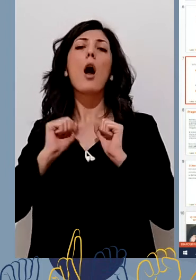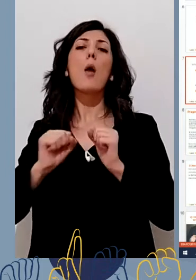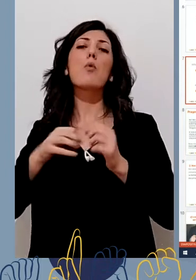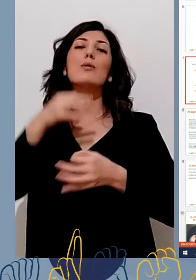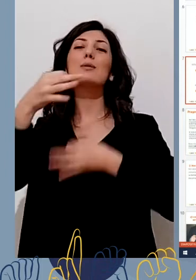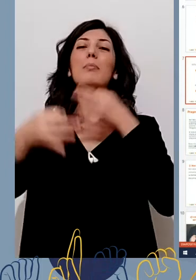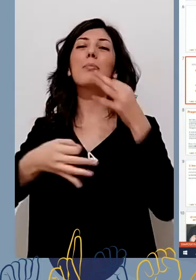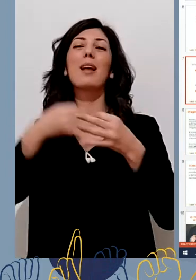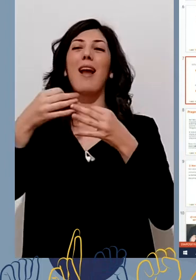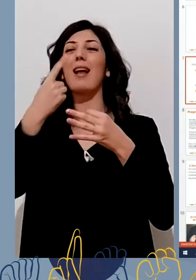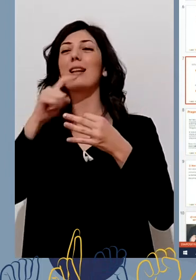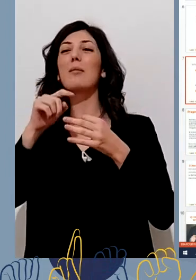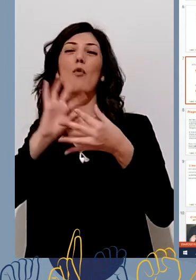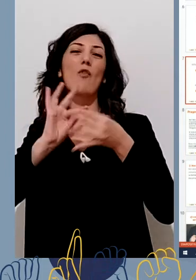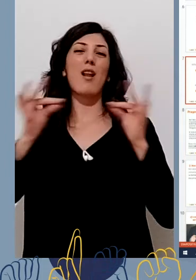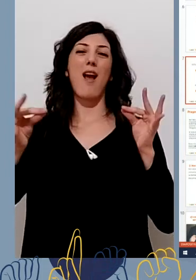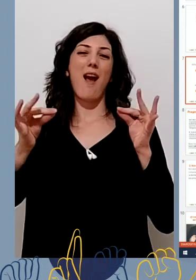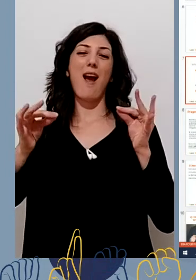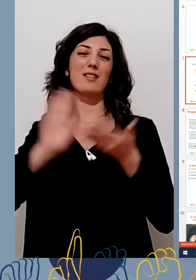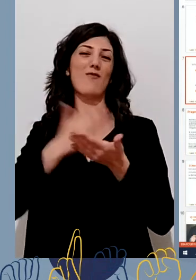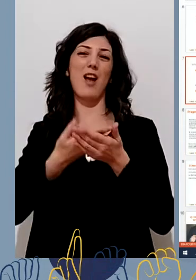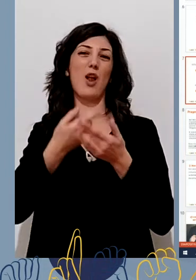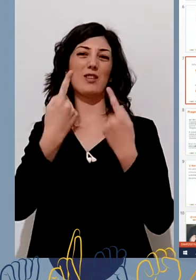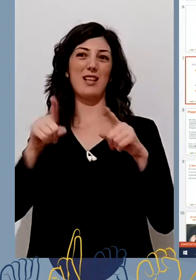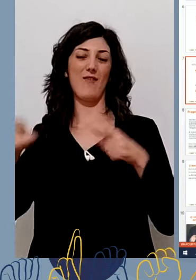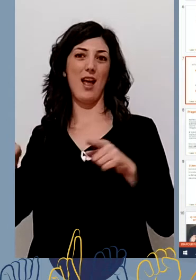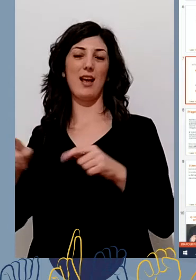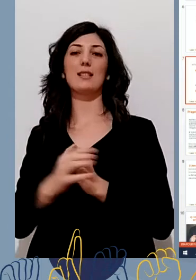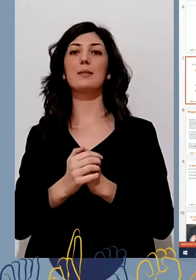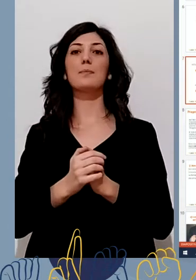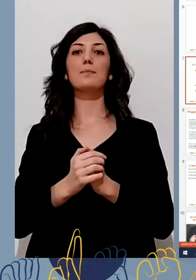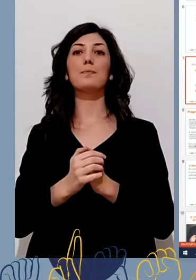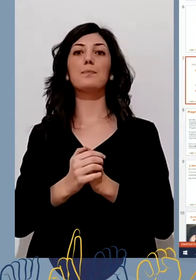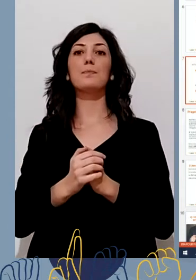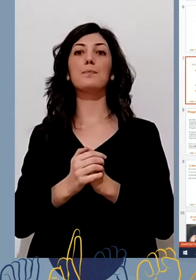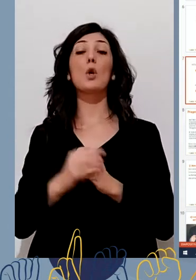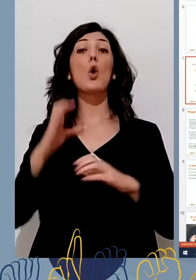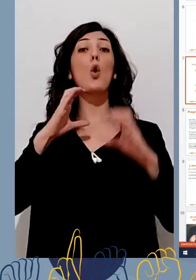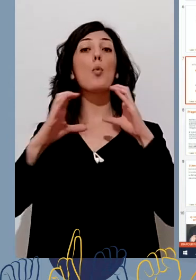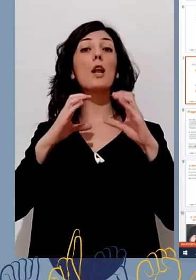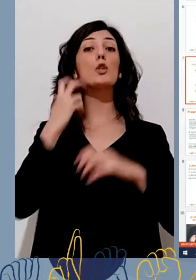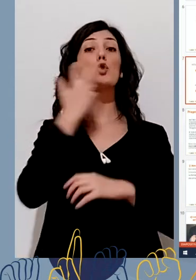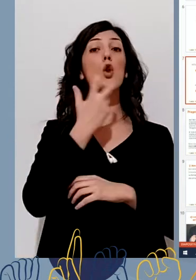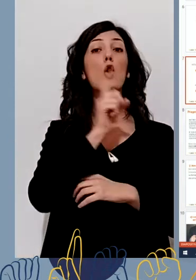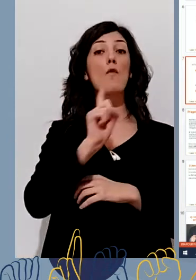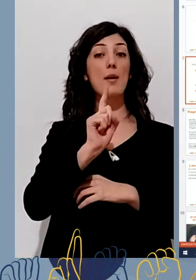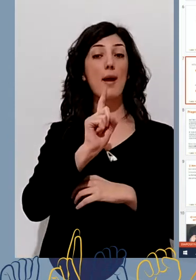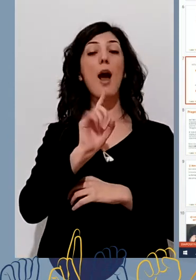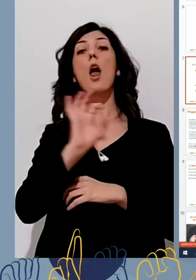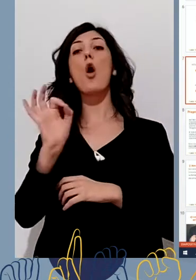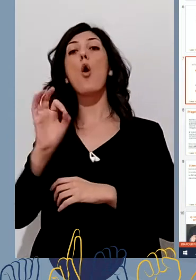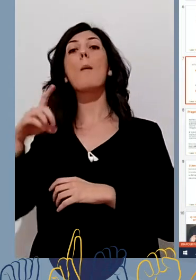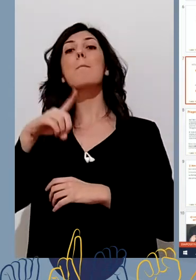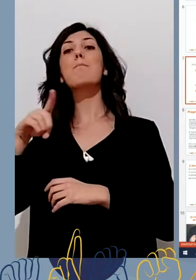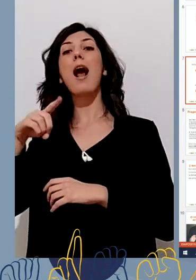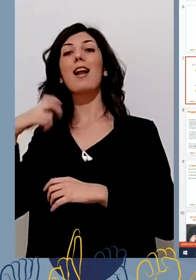comunicato. Ovviamente nella comunicazione non verbale e paraverbale abbiamo tutti i messaggi vengono trasmessi